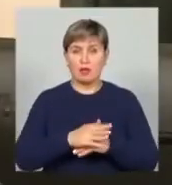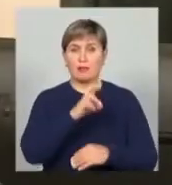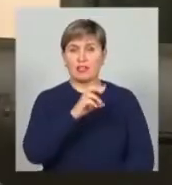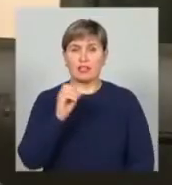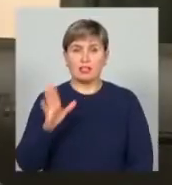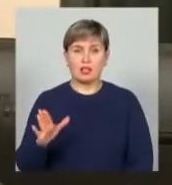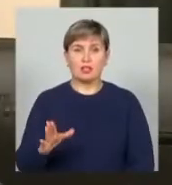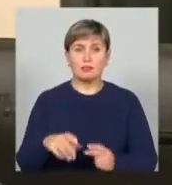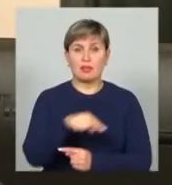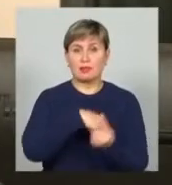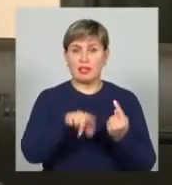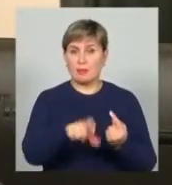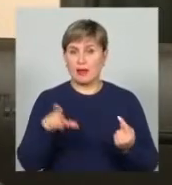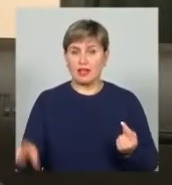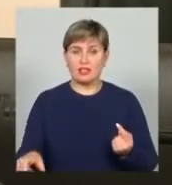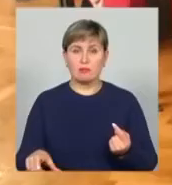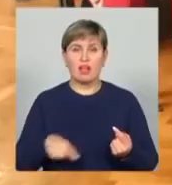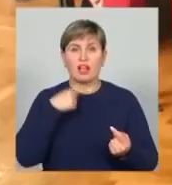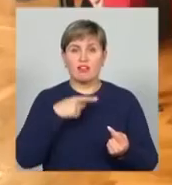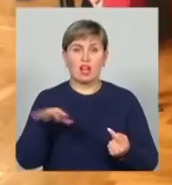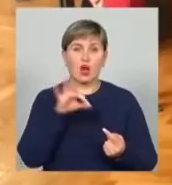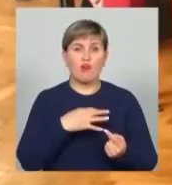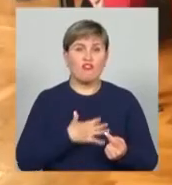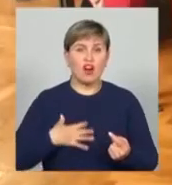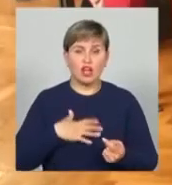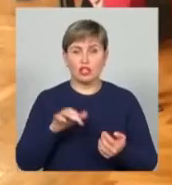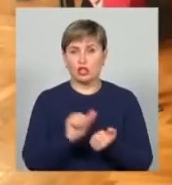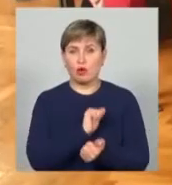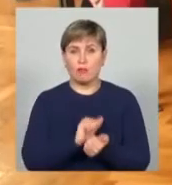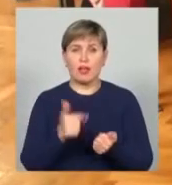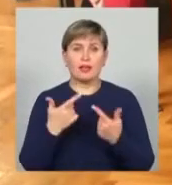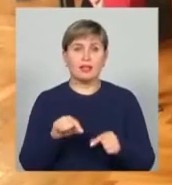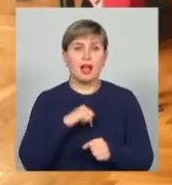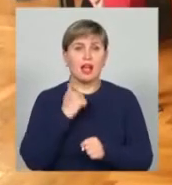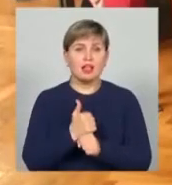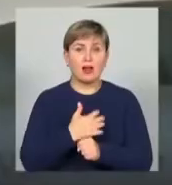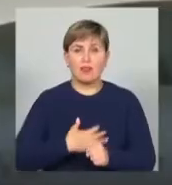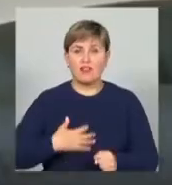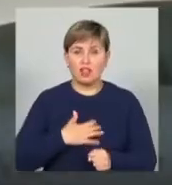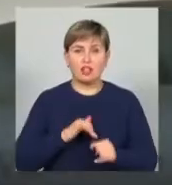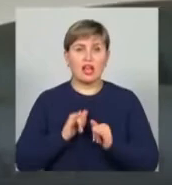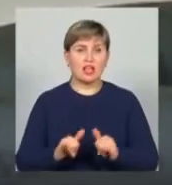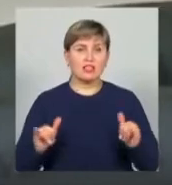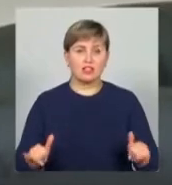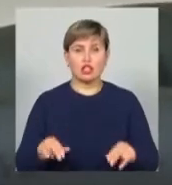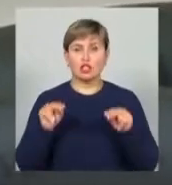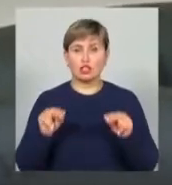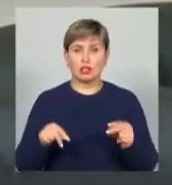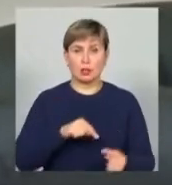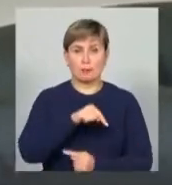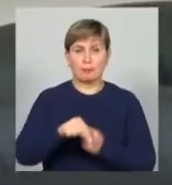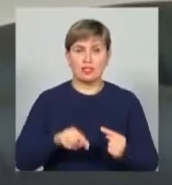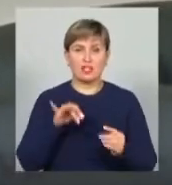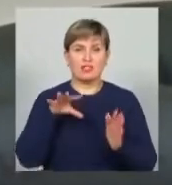Сагентаева с предпринимателями. Речь зашла о ключевых моментах документа, где главным приоритетом отдается развитию честного бизнеса